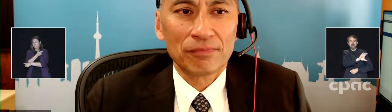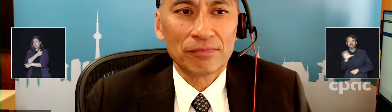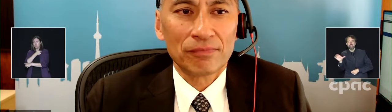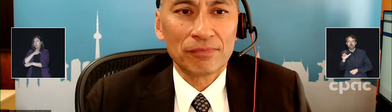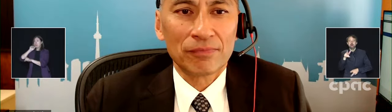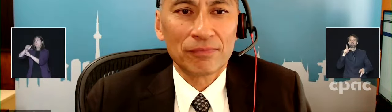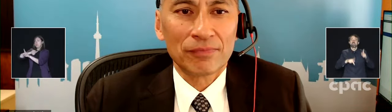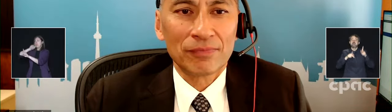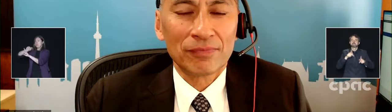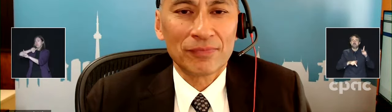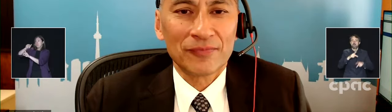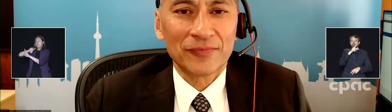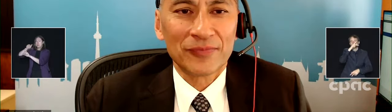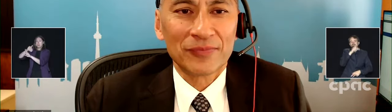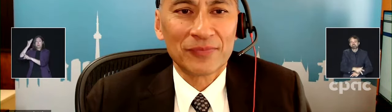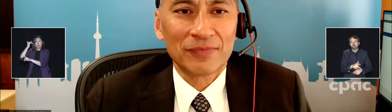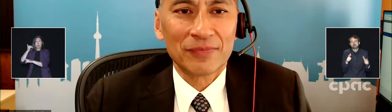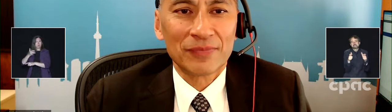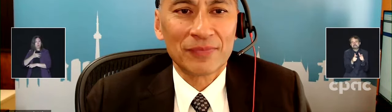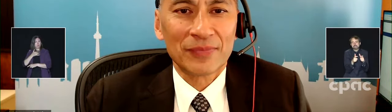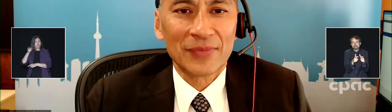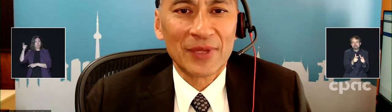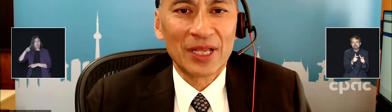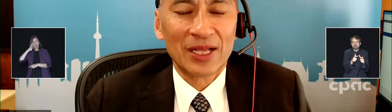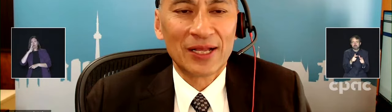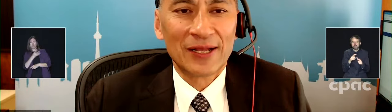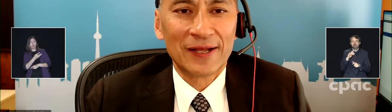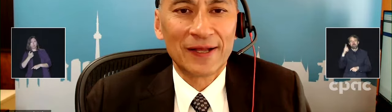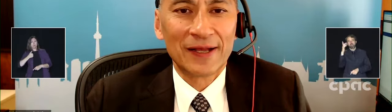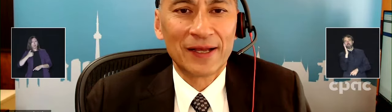health care provider.